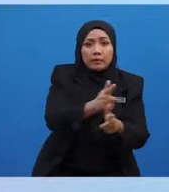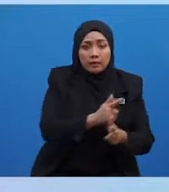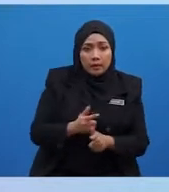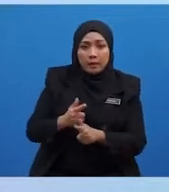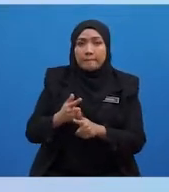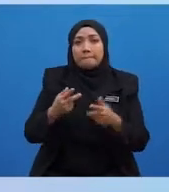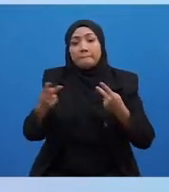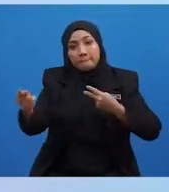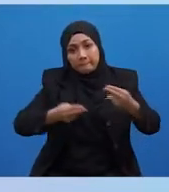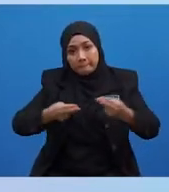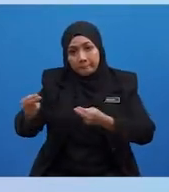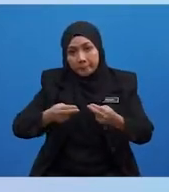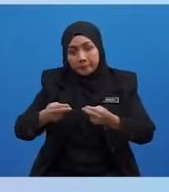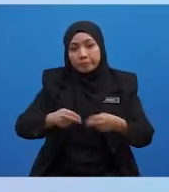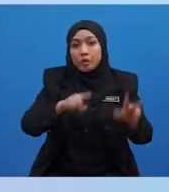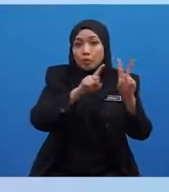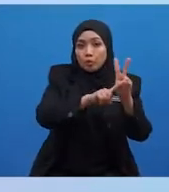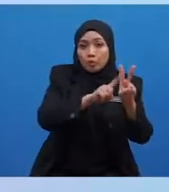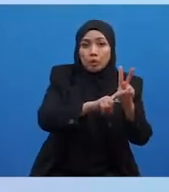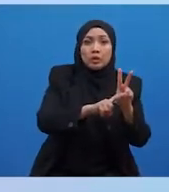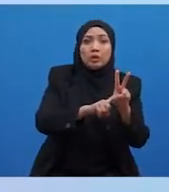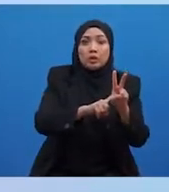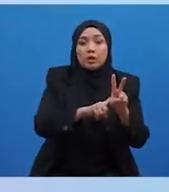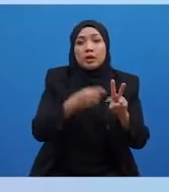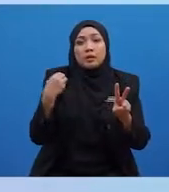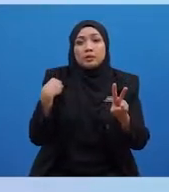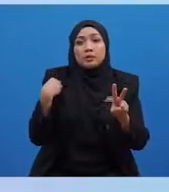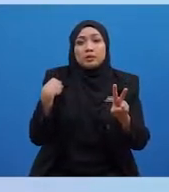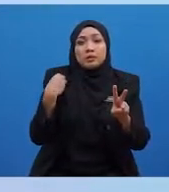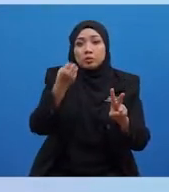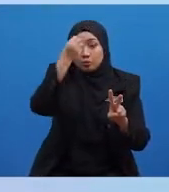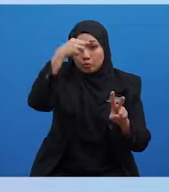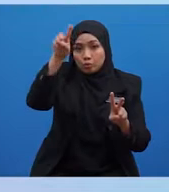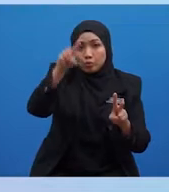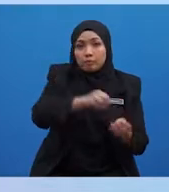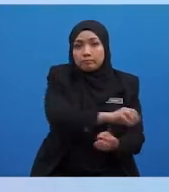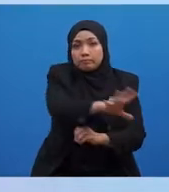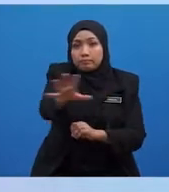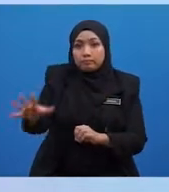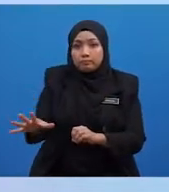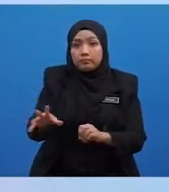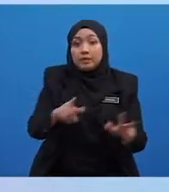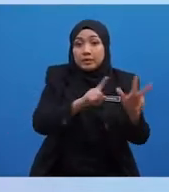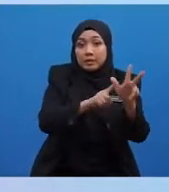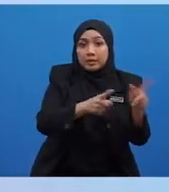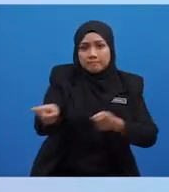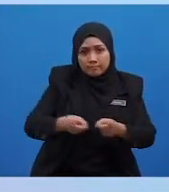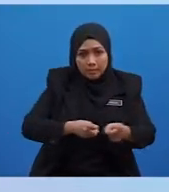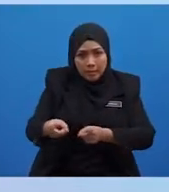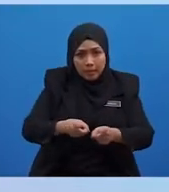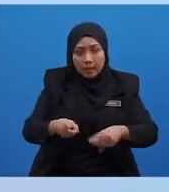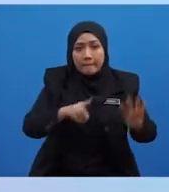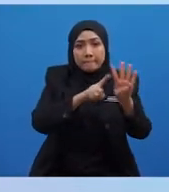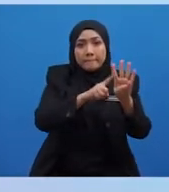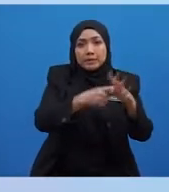perniagaan; kedua, potensi untuk berkembang; ketiga, pesaing;